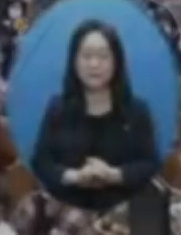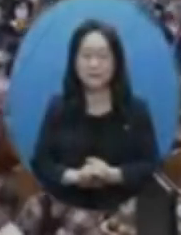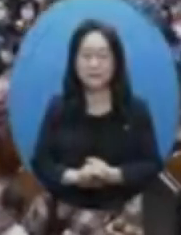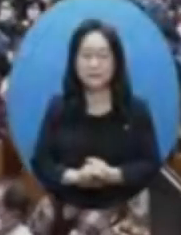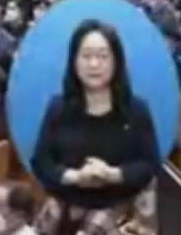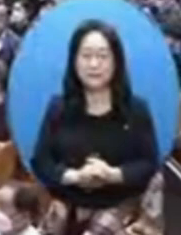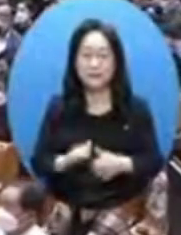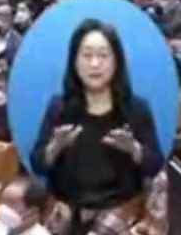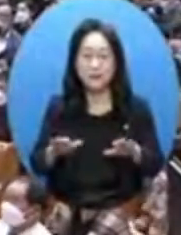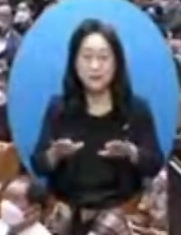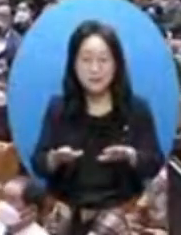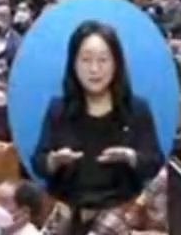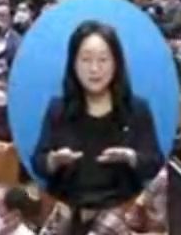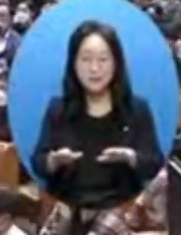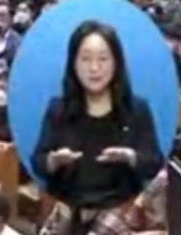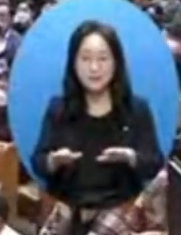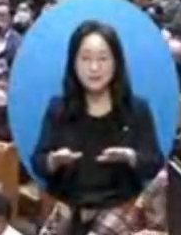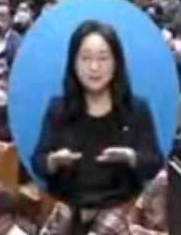오늘